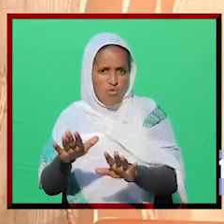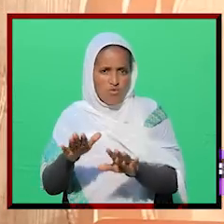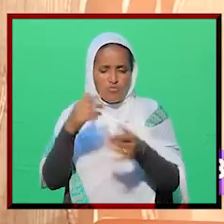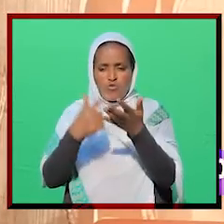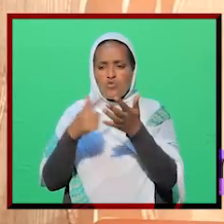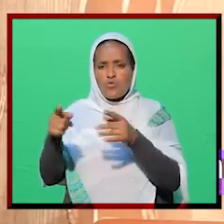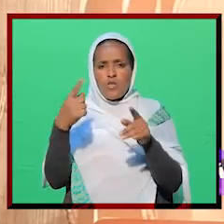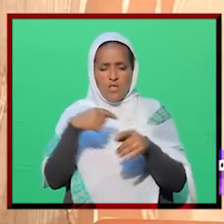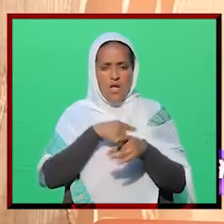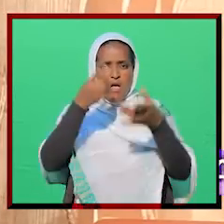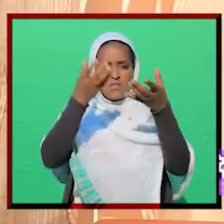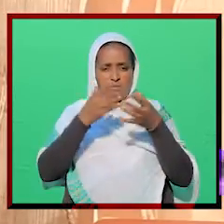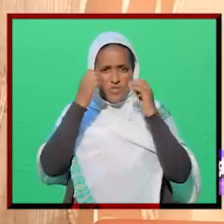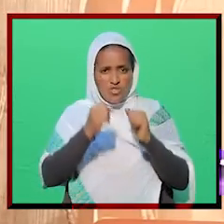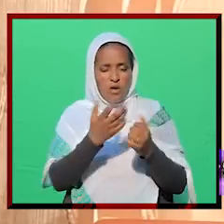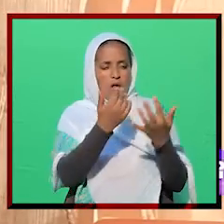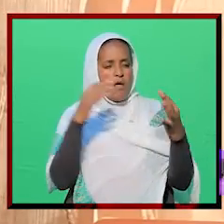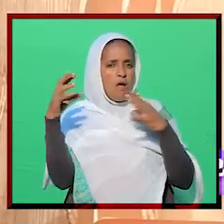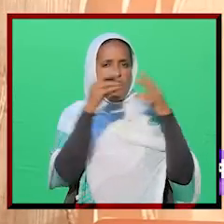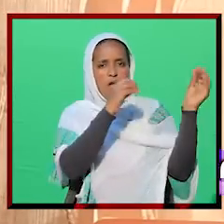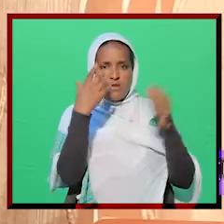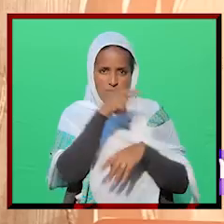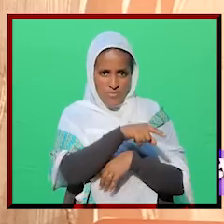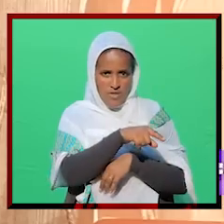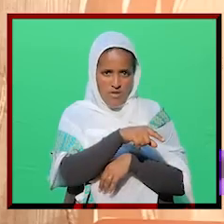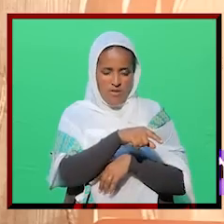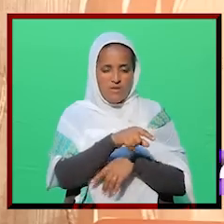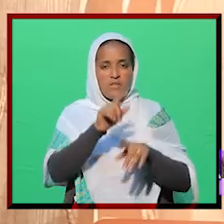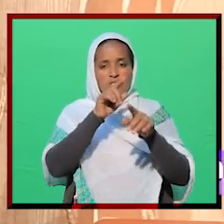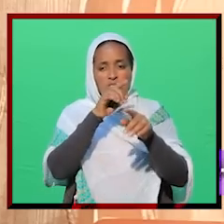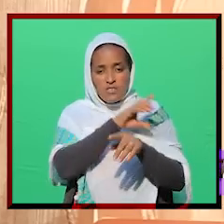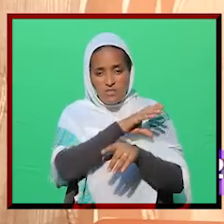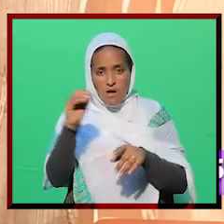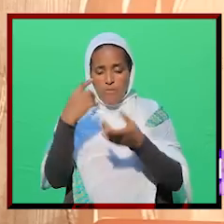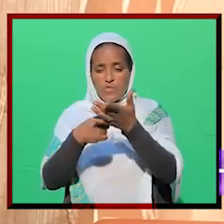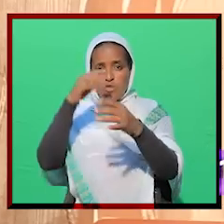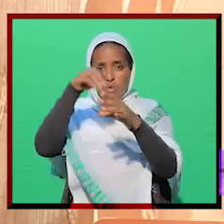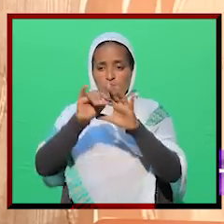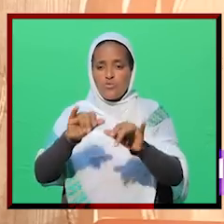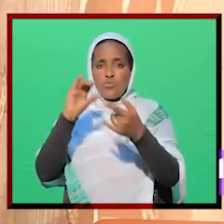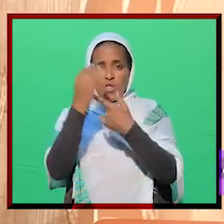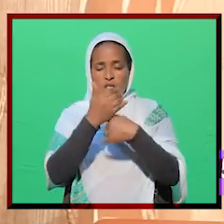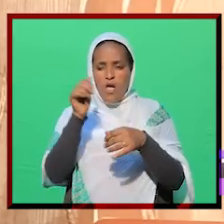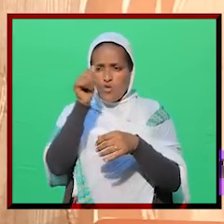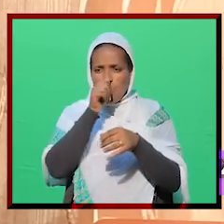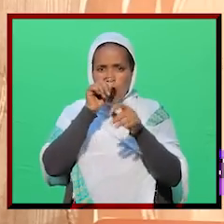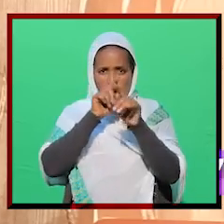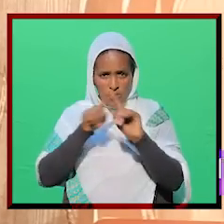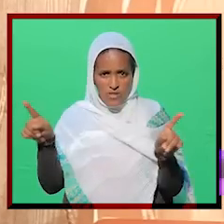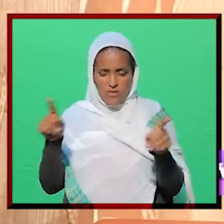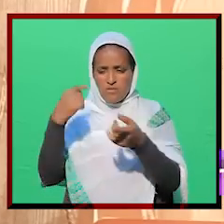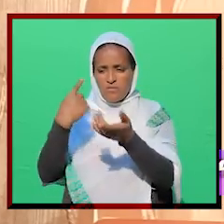ነበር። ዘለሊነና አምራባሁ ወሞያሉ። እኛ እናትና አባቱን አናውቃቸውም፣ እሱ ደግሞ እኛን ያስተምረናል ይያሉ ገና ክርክር ላይ